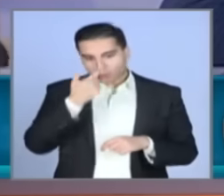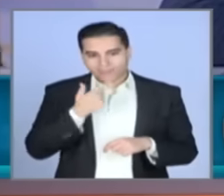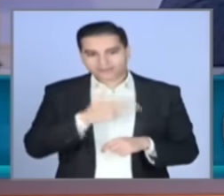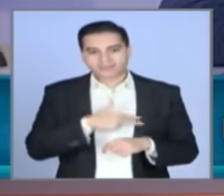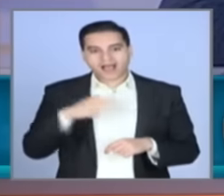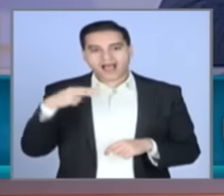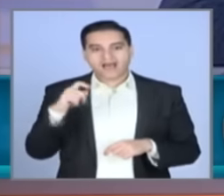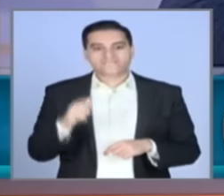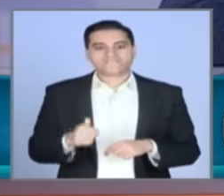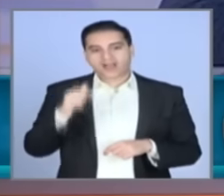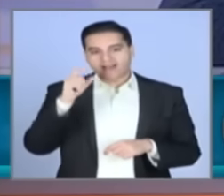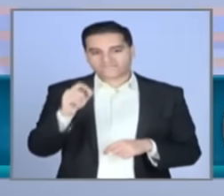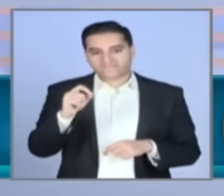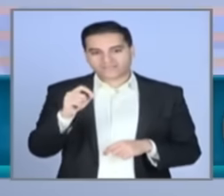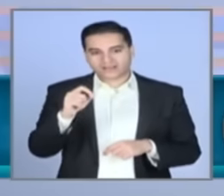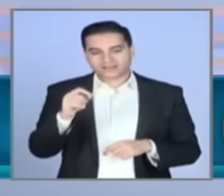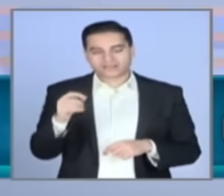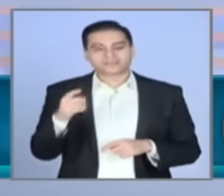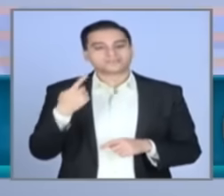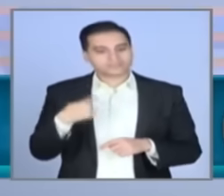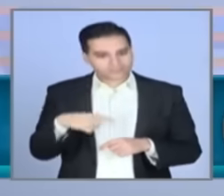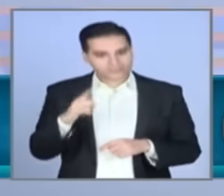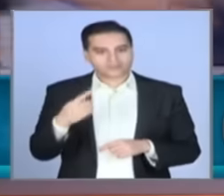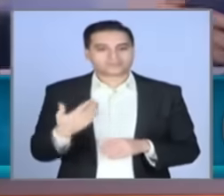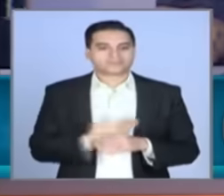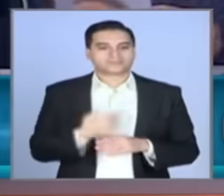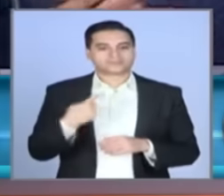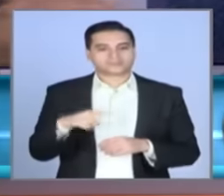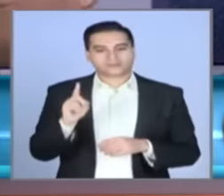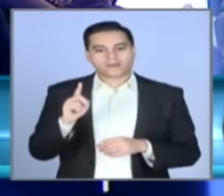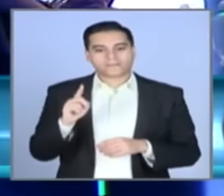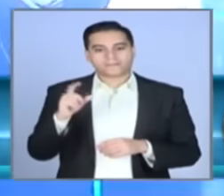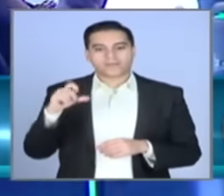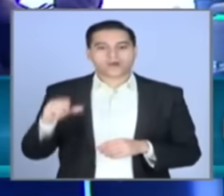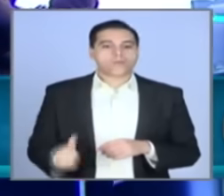عفاف شاي. نوال ابو الفتوح. نوال ابو الفتوح الهدف الثاني.